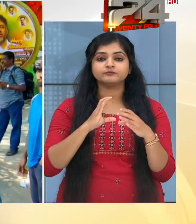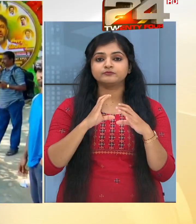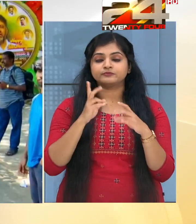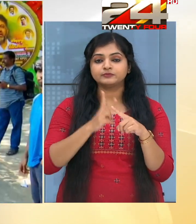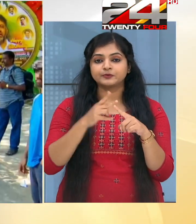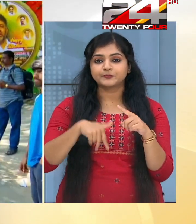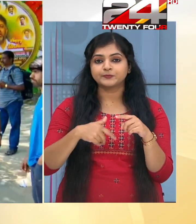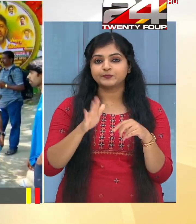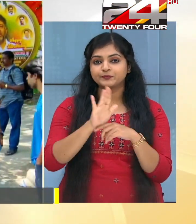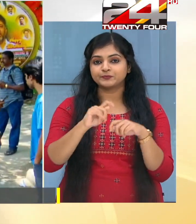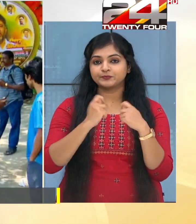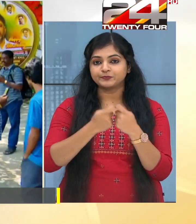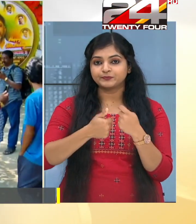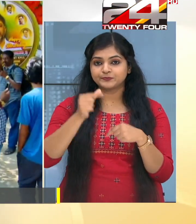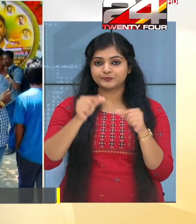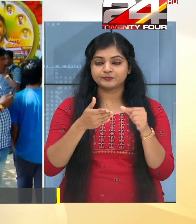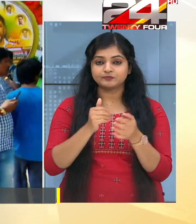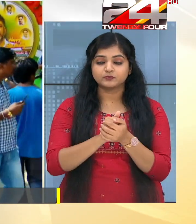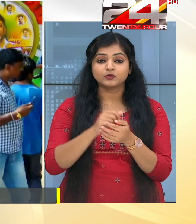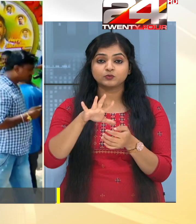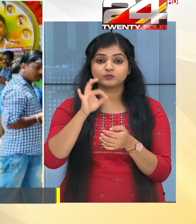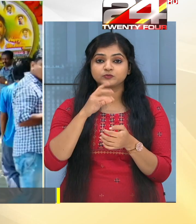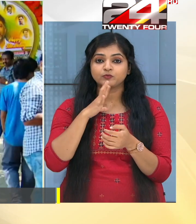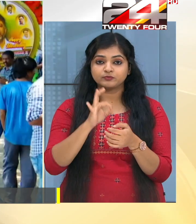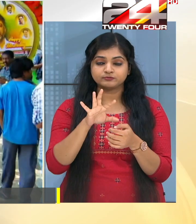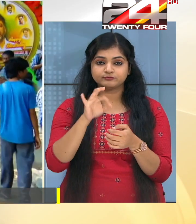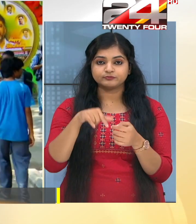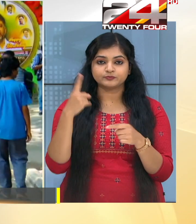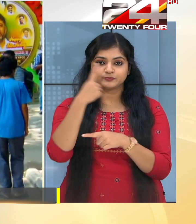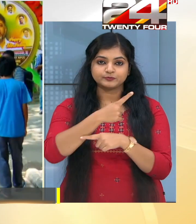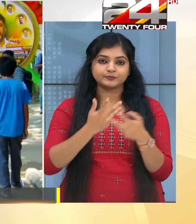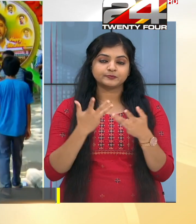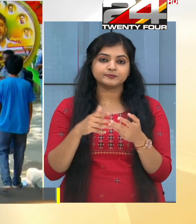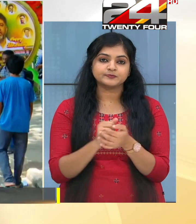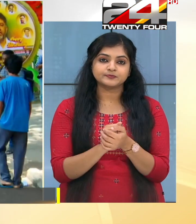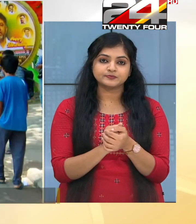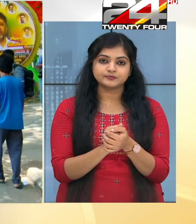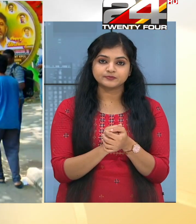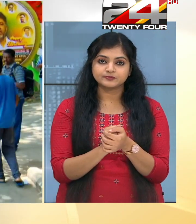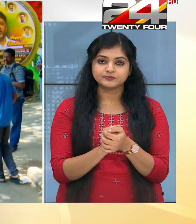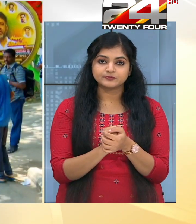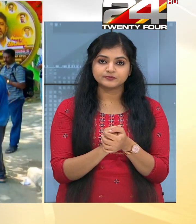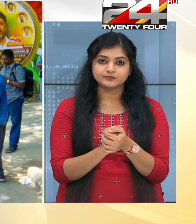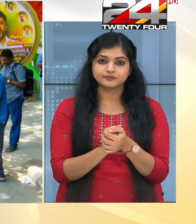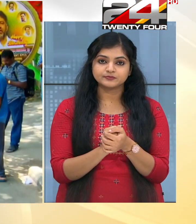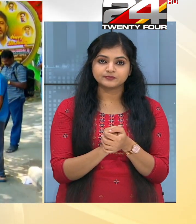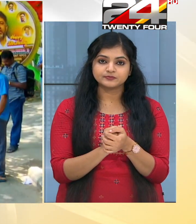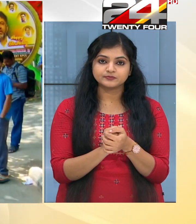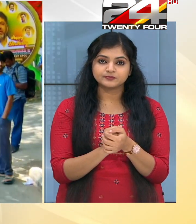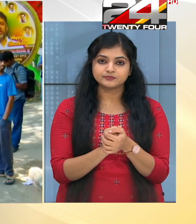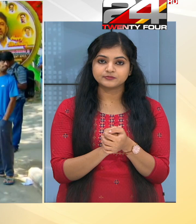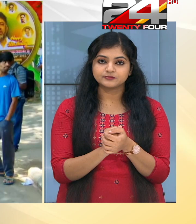നേതൃത്വം. ഉചിതമായ ഉത്തരം ഇന്നുണ്ടായേക്കും. ക്യാമറമാൻ വിജിത് തുർക്കടവിനൊപ്പം എസ് ശ്രീകാന്ത്,